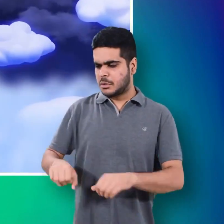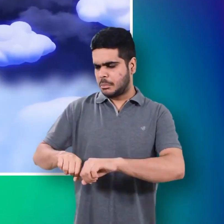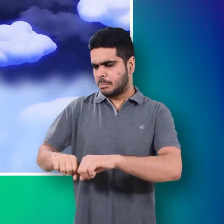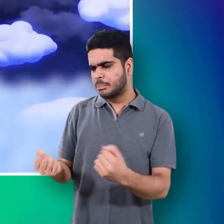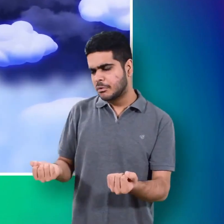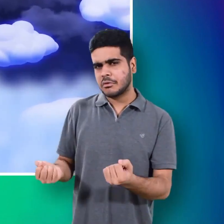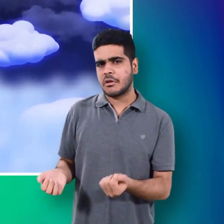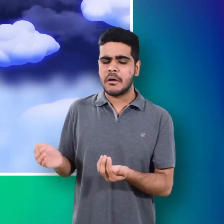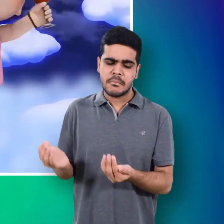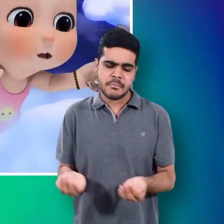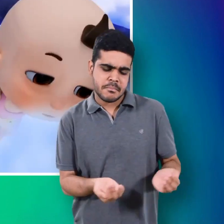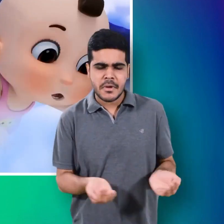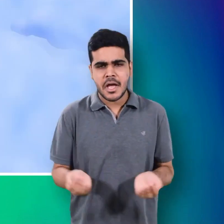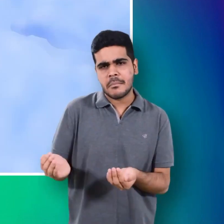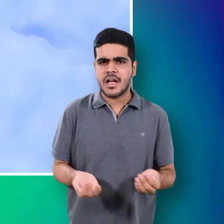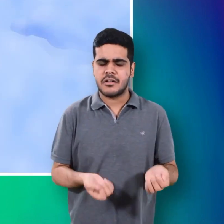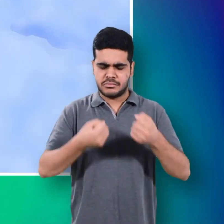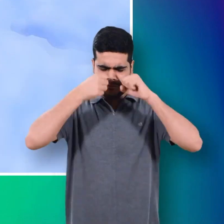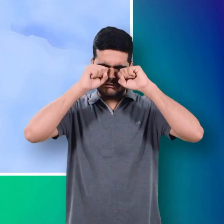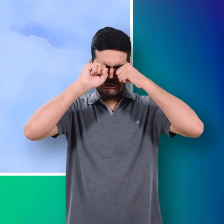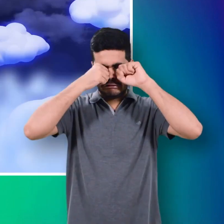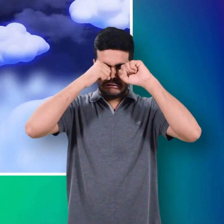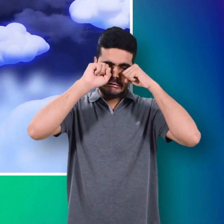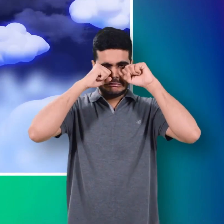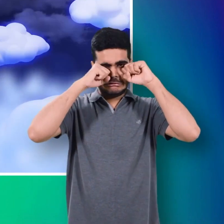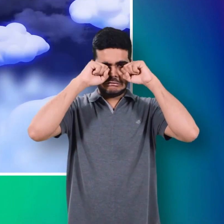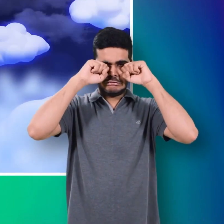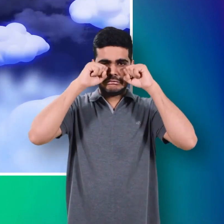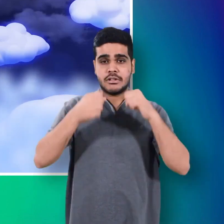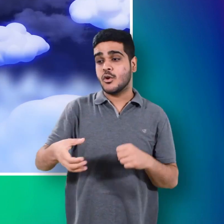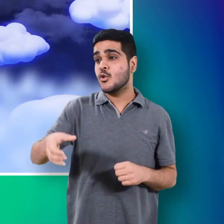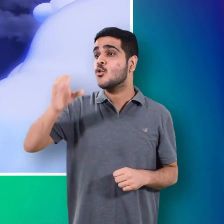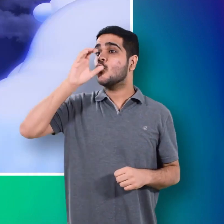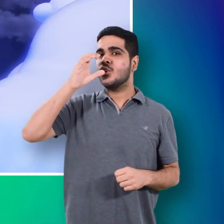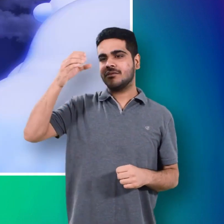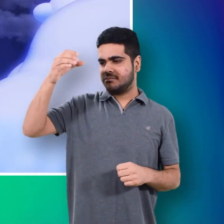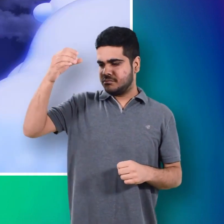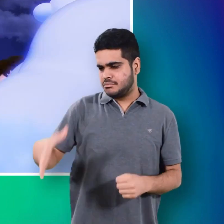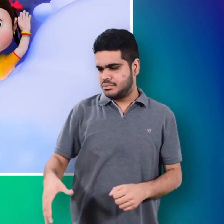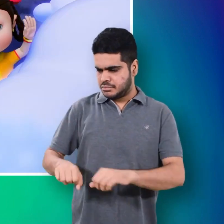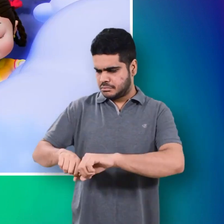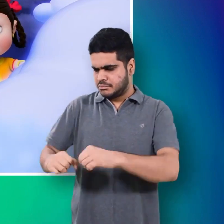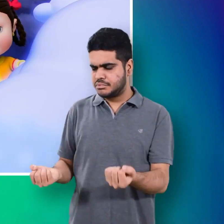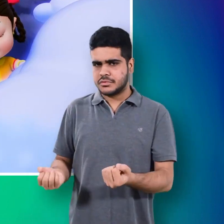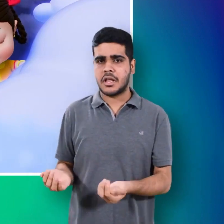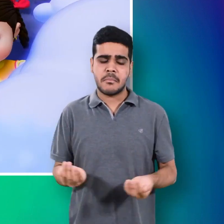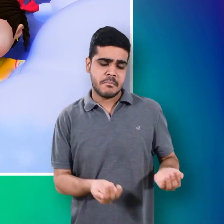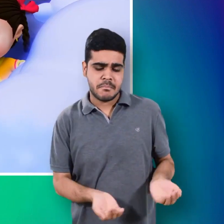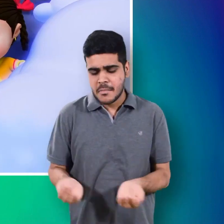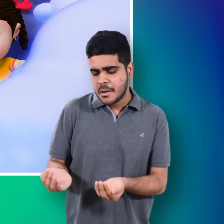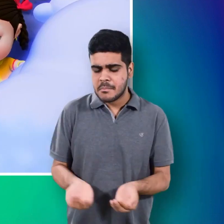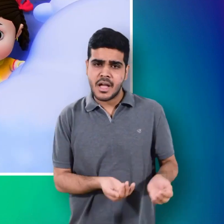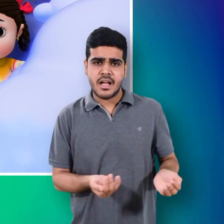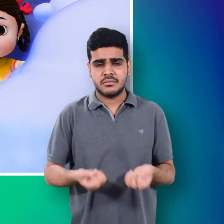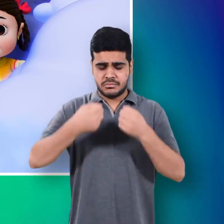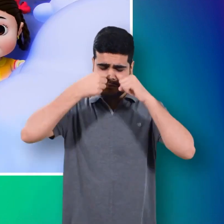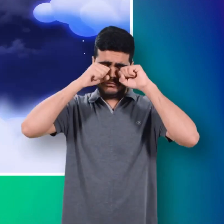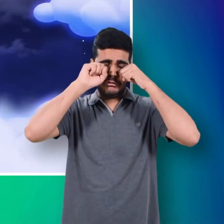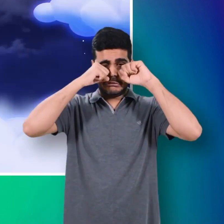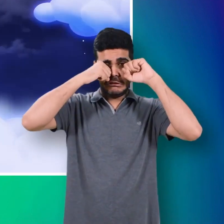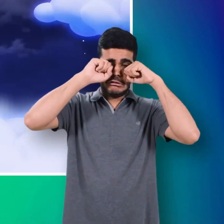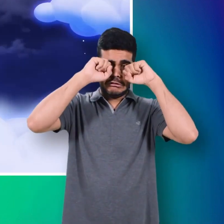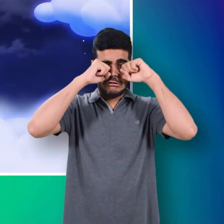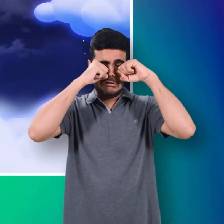प्याली गई टूट, मुन्ना गया रूठ। प्याली गई टूट,